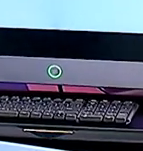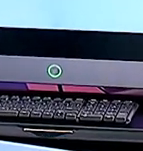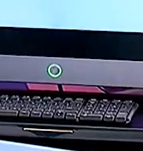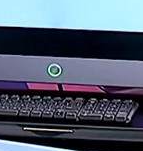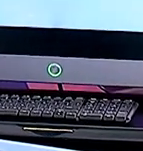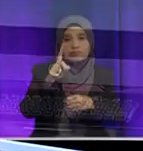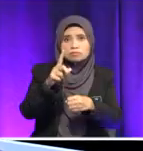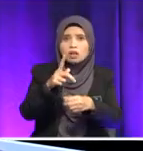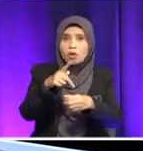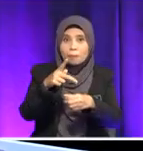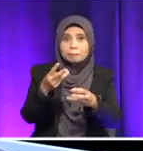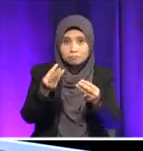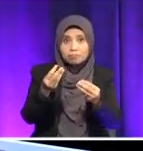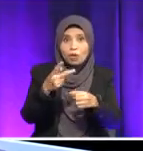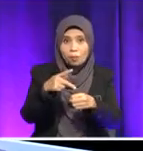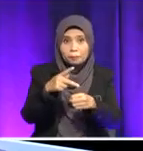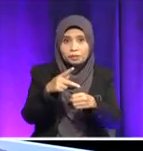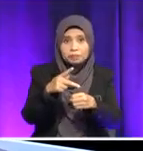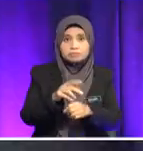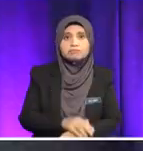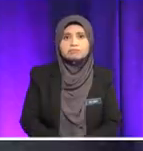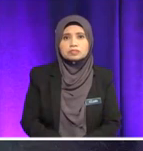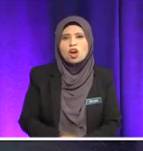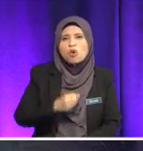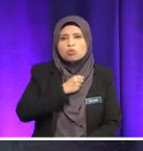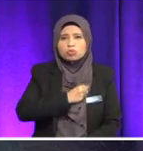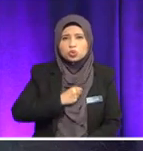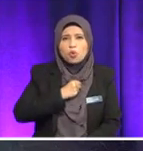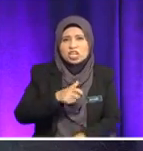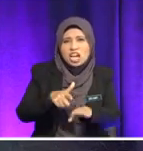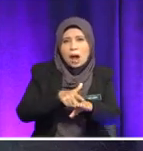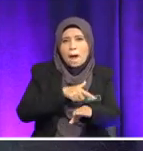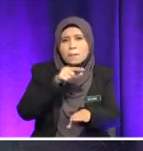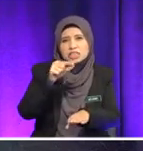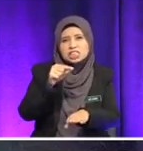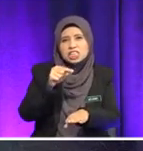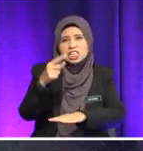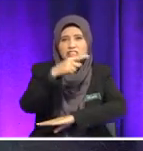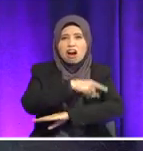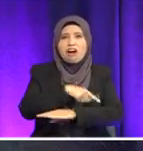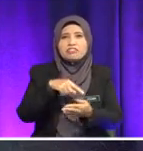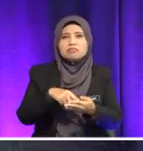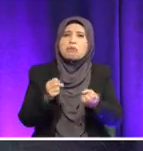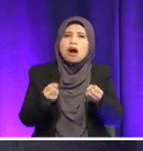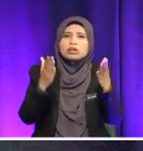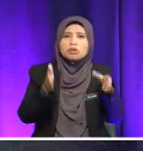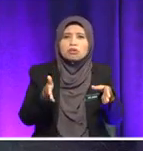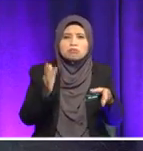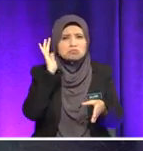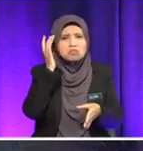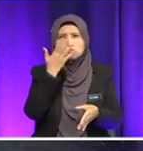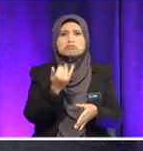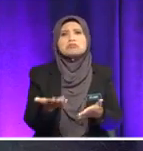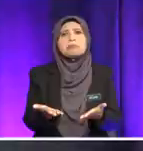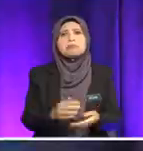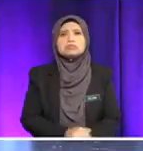kopi Bang Kopi tapi maaf ya mungkin lambat sedikit ya hari ini sama orang sembuh di sini saya pun tak tahulah